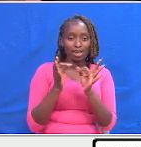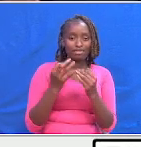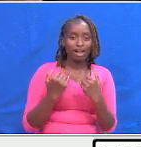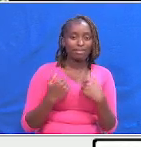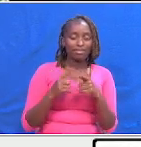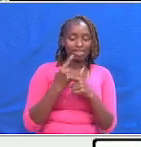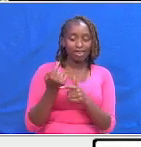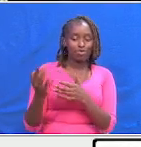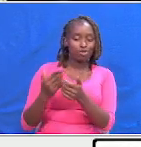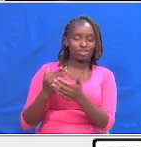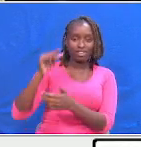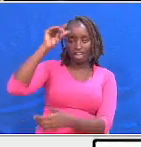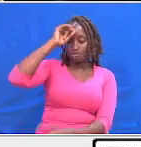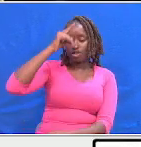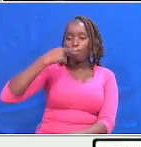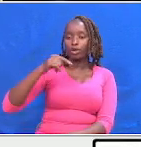government says.